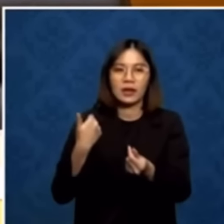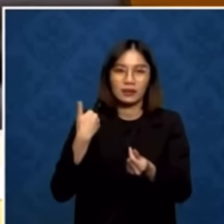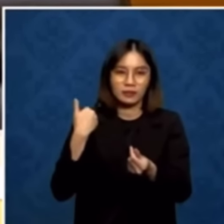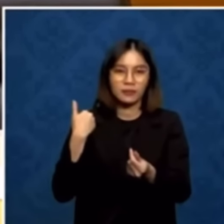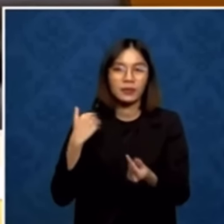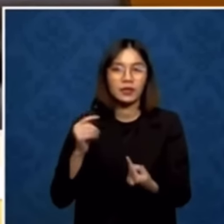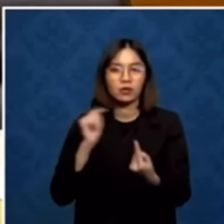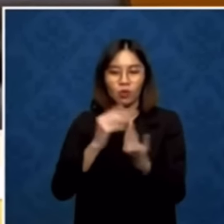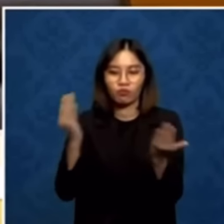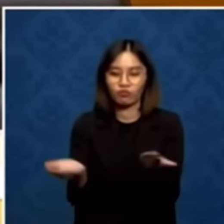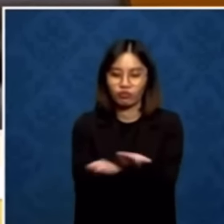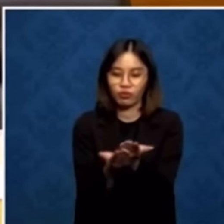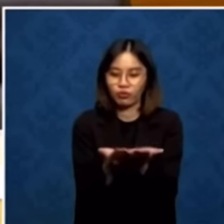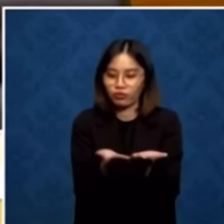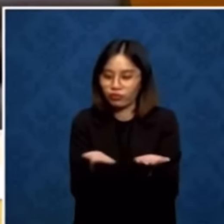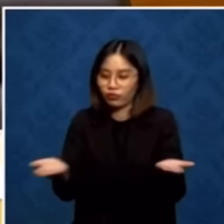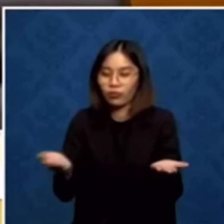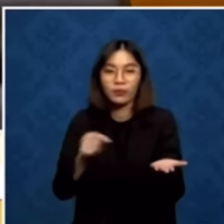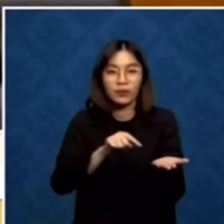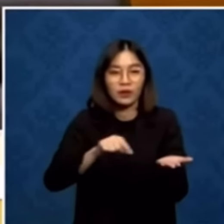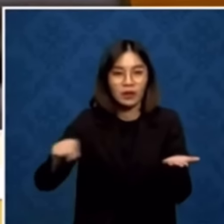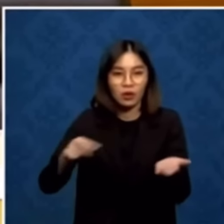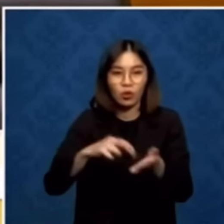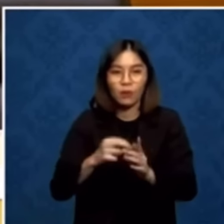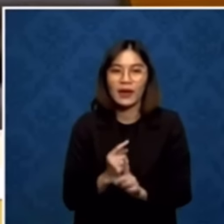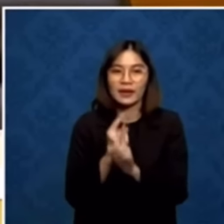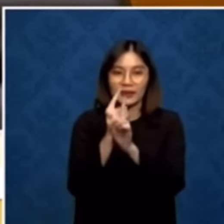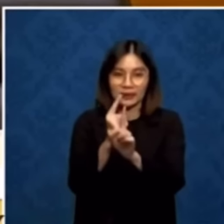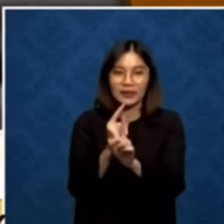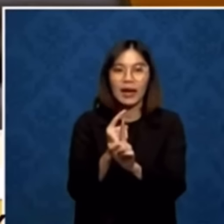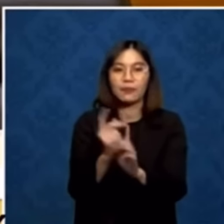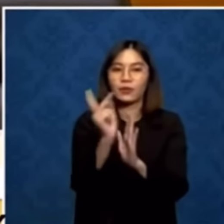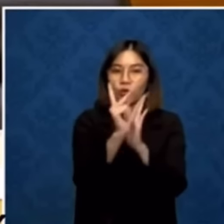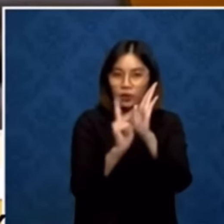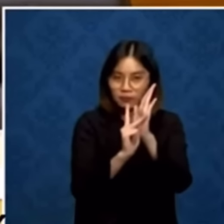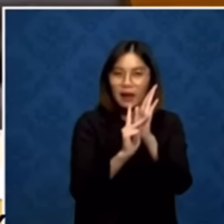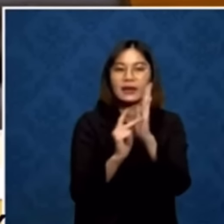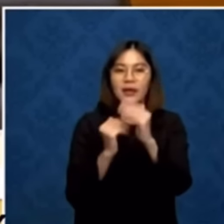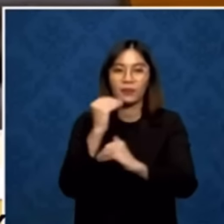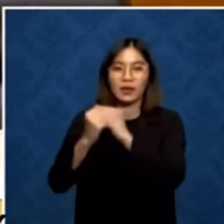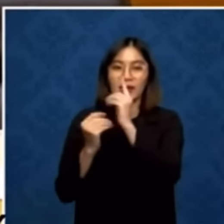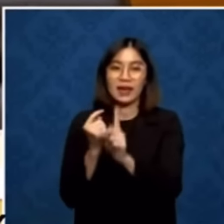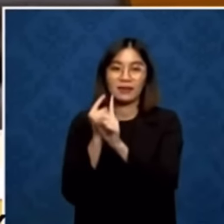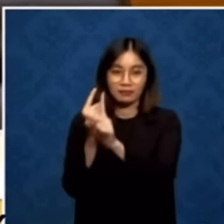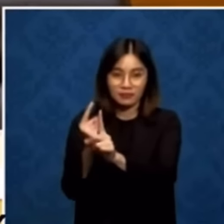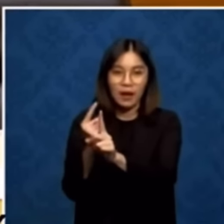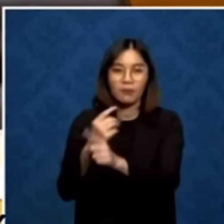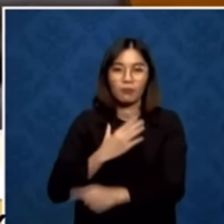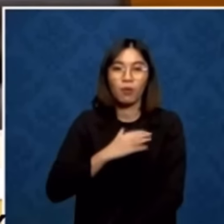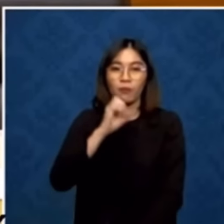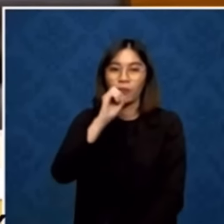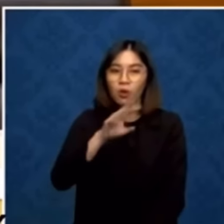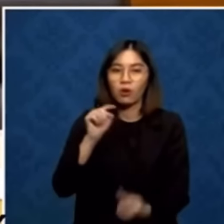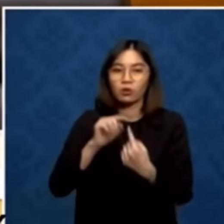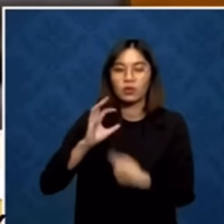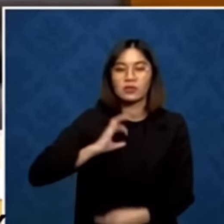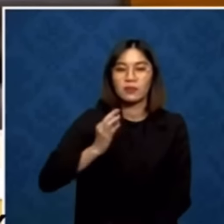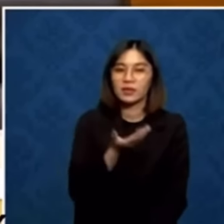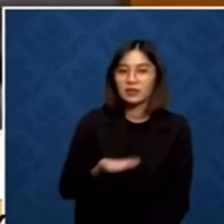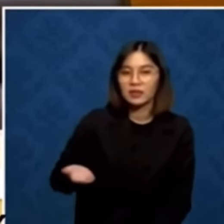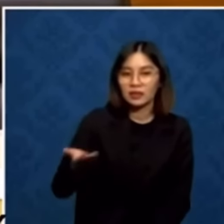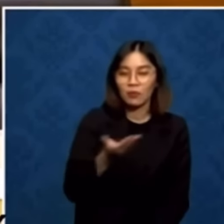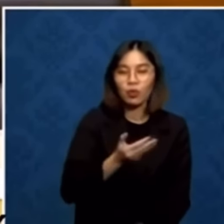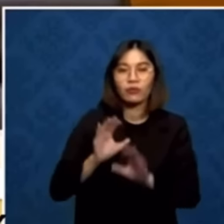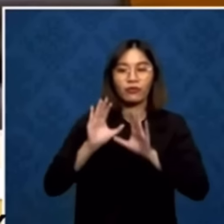กอบเข้าด้วยกันแล้วเนี่ยยืนยันว่าทั้งหมดมันเป็นไปตามกรอบของกฎหมายเราถึงได้เดินมาทางนี้นะครับเพราะฉะนั้นผมยืนยันกับท่านสมาชิกผ่านไ